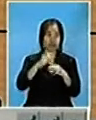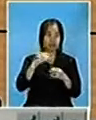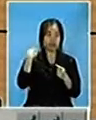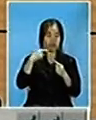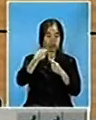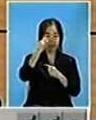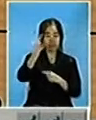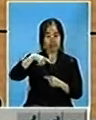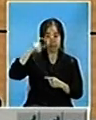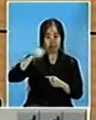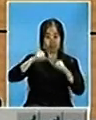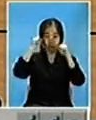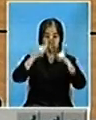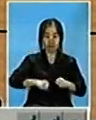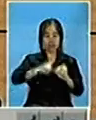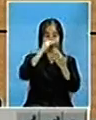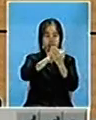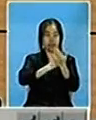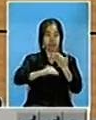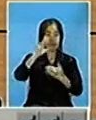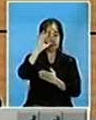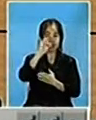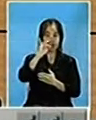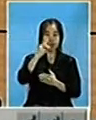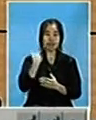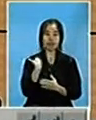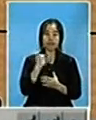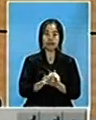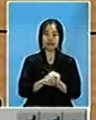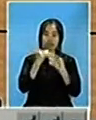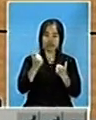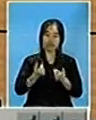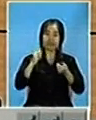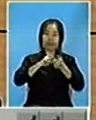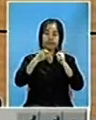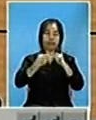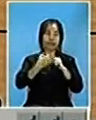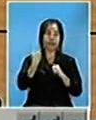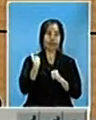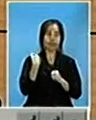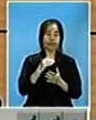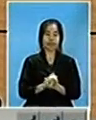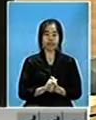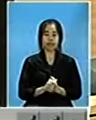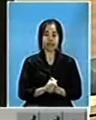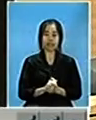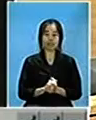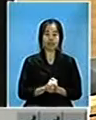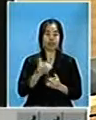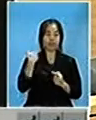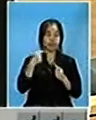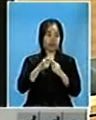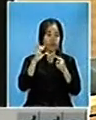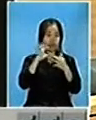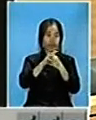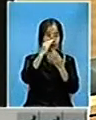สิน8-7ให้คุณทักษิณพ้นผิดและปัญหาเราเกิดขึ้นนับแต่นั้นท่านประธานครับเมื่อมาดูในรายง